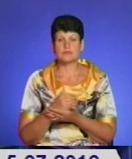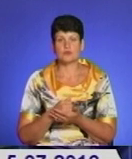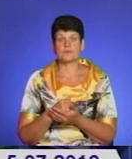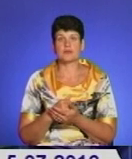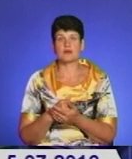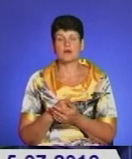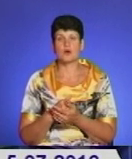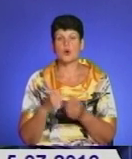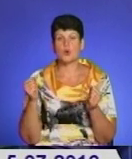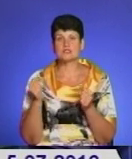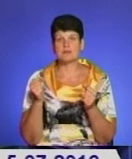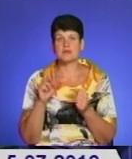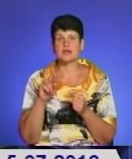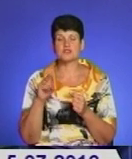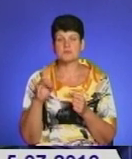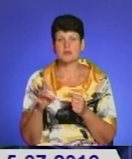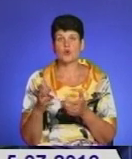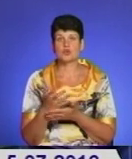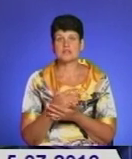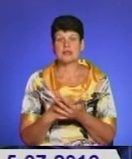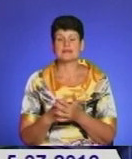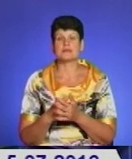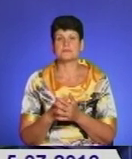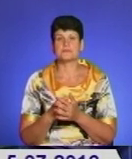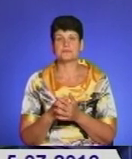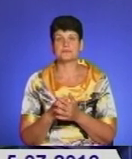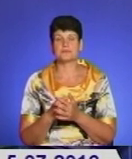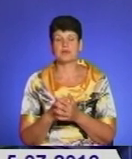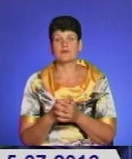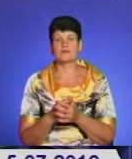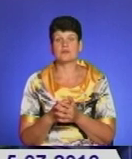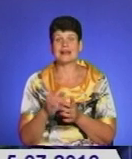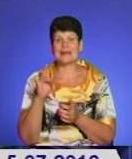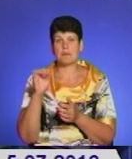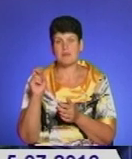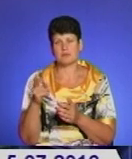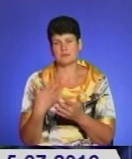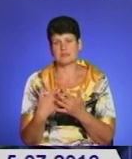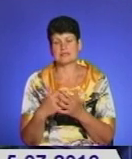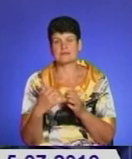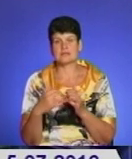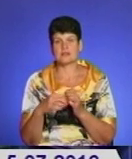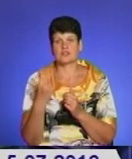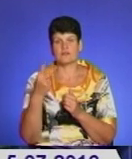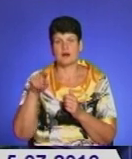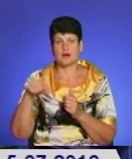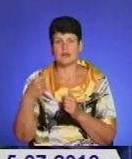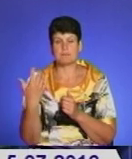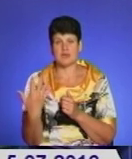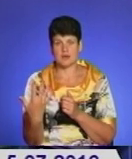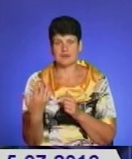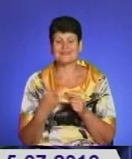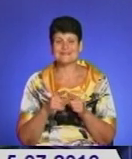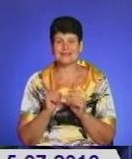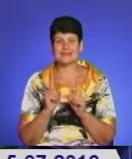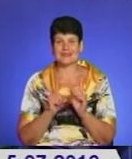ячмінь урожайність складає 49,5 центнерів з гектара, ріпаку в середньому складає 2,5. Ну, це тільки